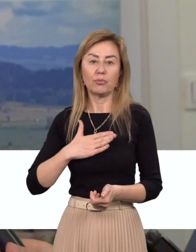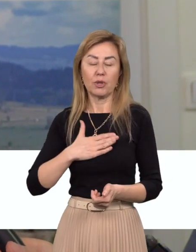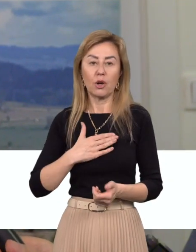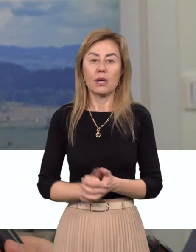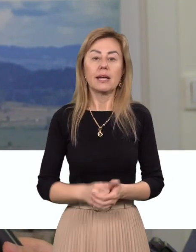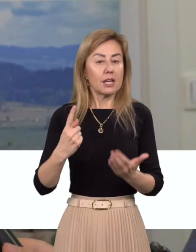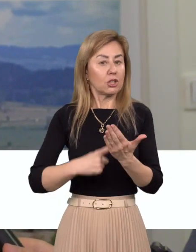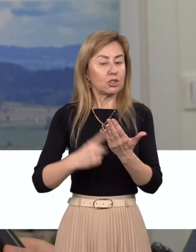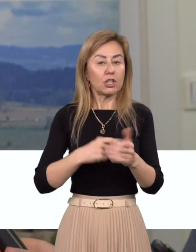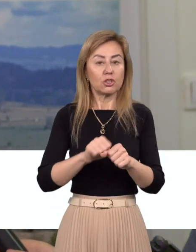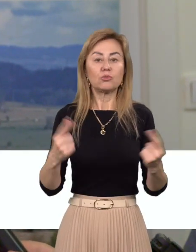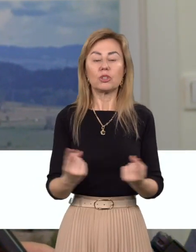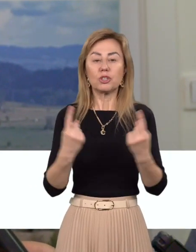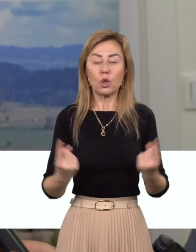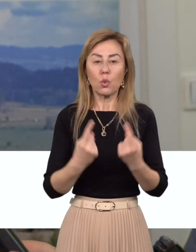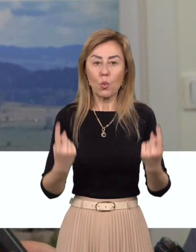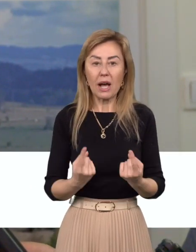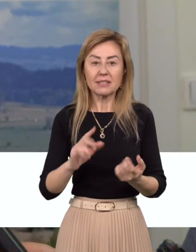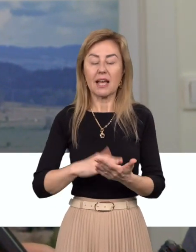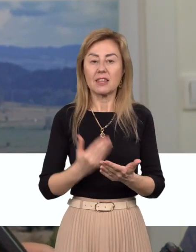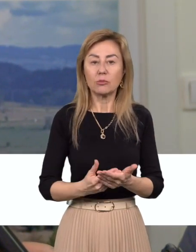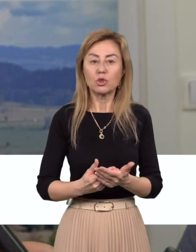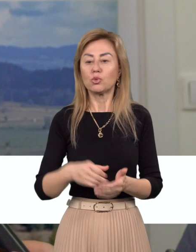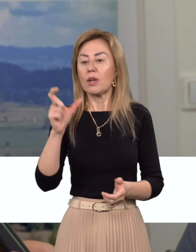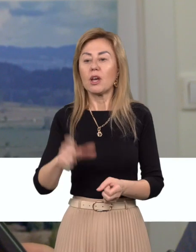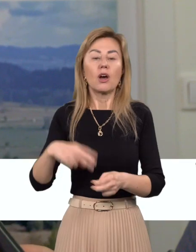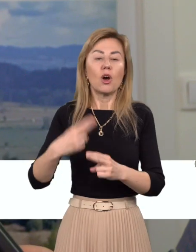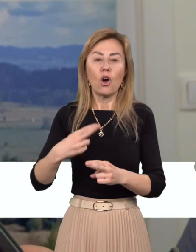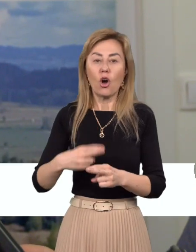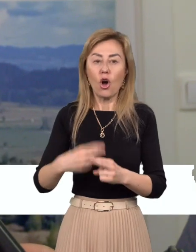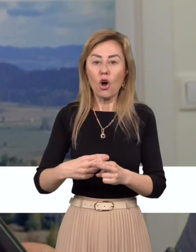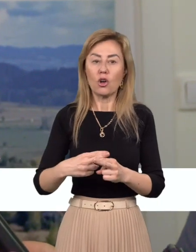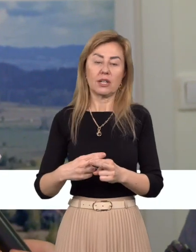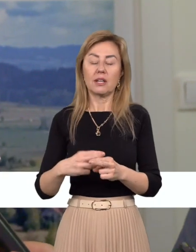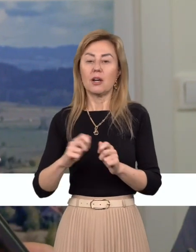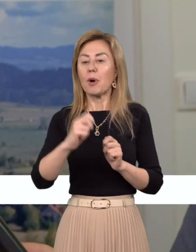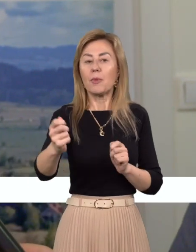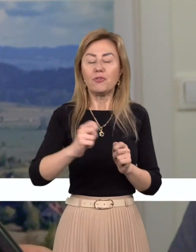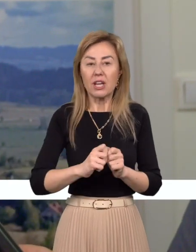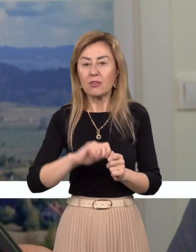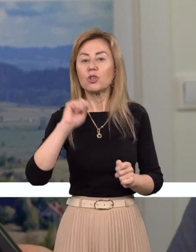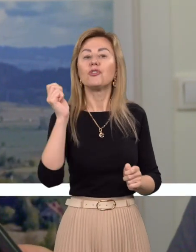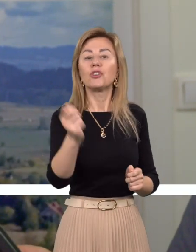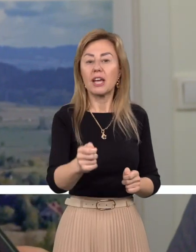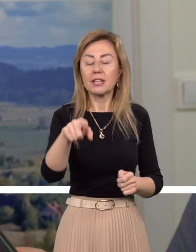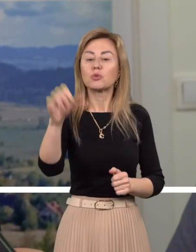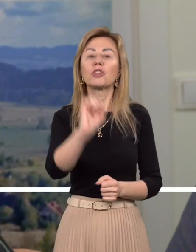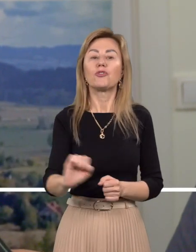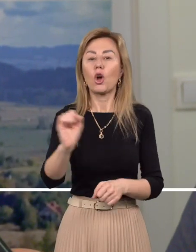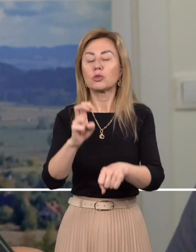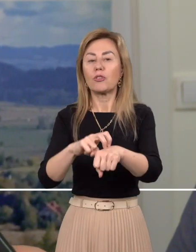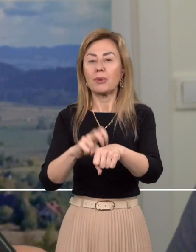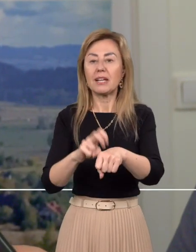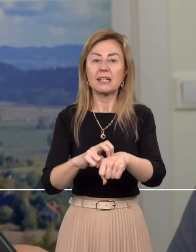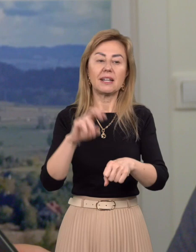powszechna, bo bardzo często też jest tak, że jeżeli pacjent, mimo nawet dobrego połączenia, ma wyjechać do Wrocławia, to